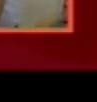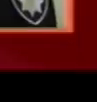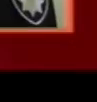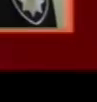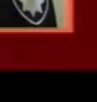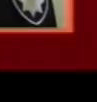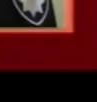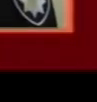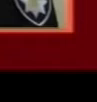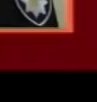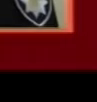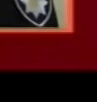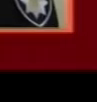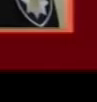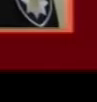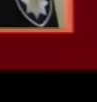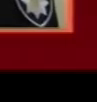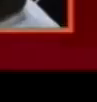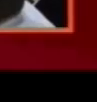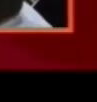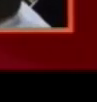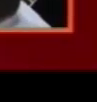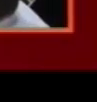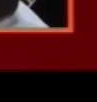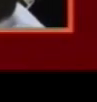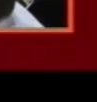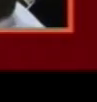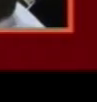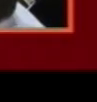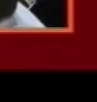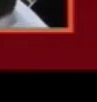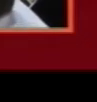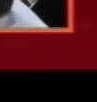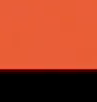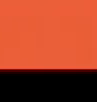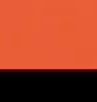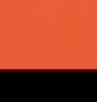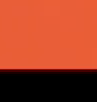порушення виборчого законодавства отримали поліцейські після закриття виборчих дільниць на Тернопільщині.